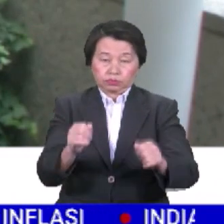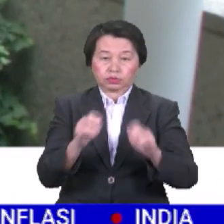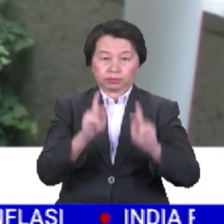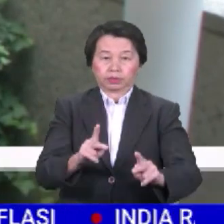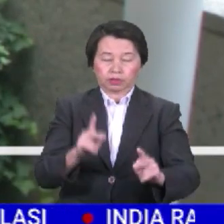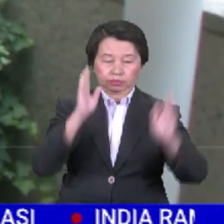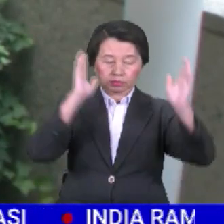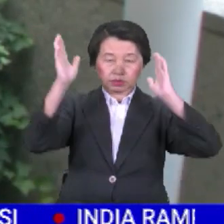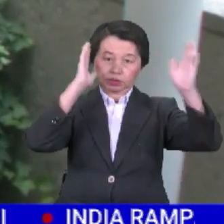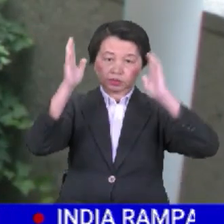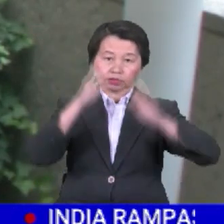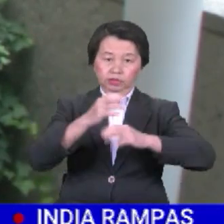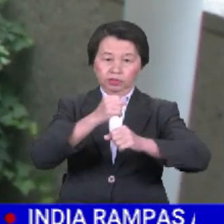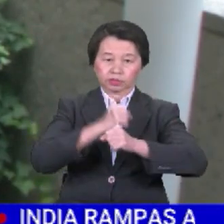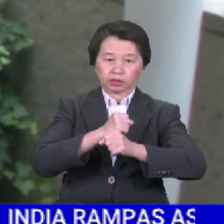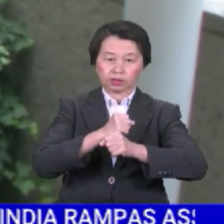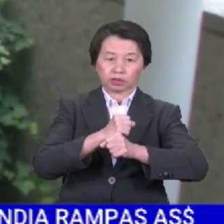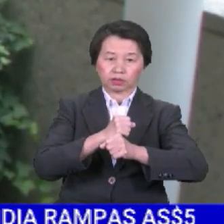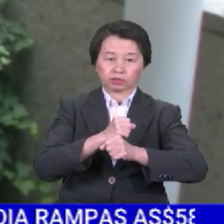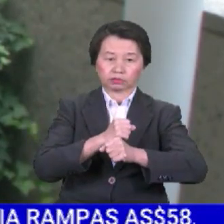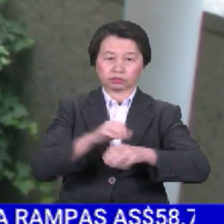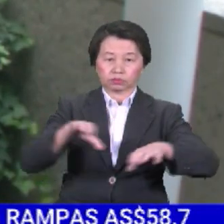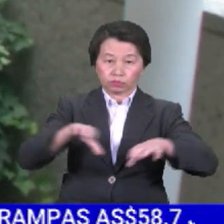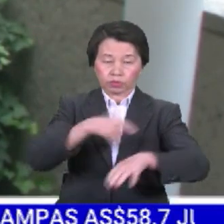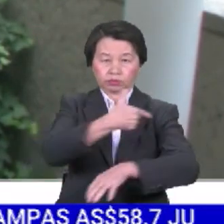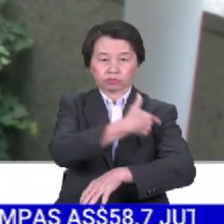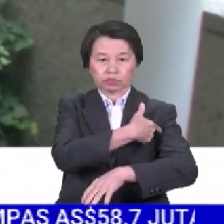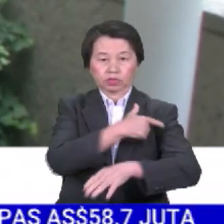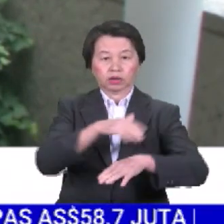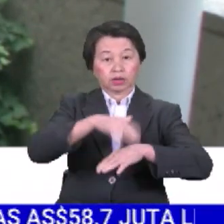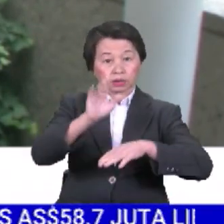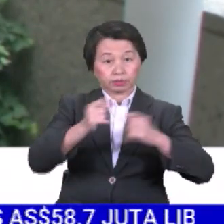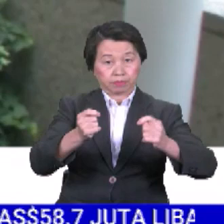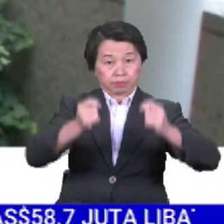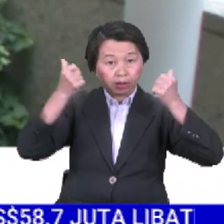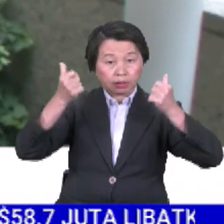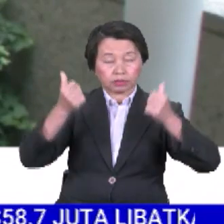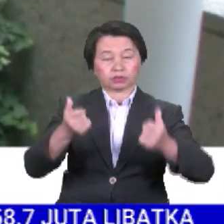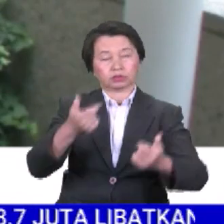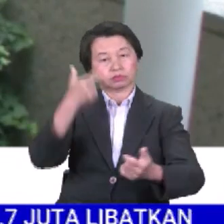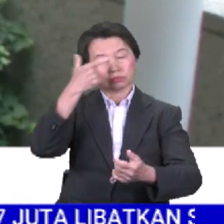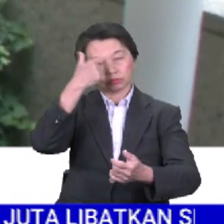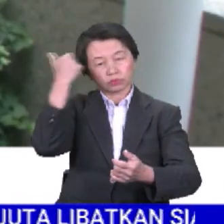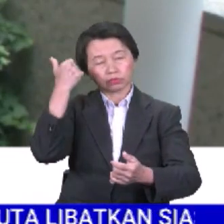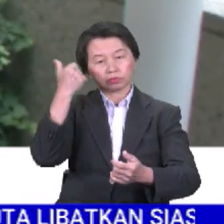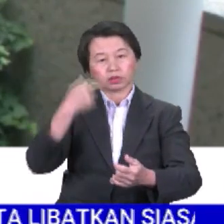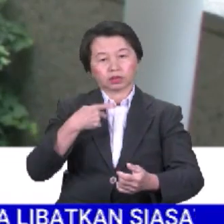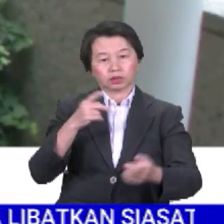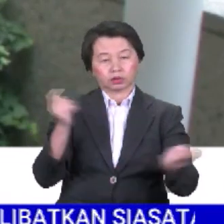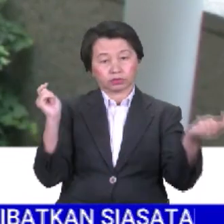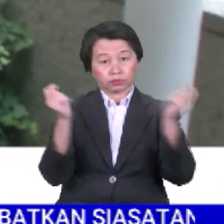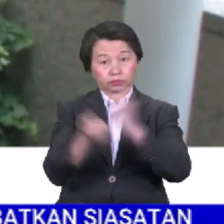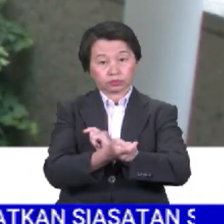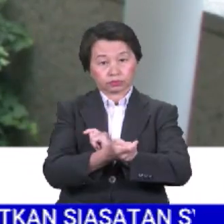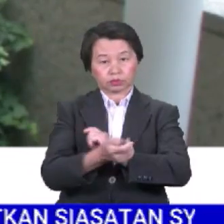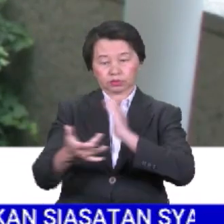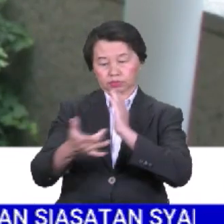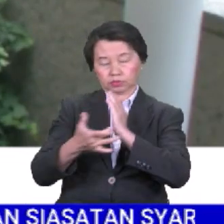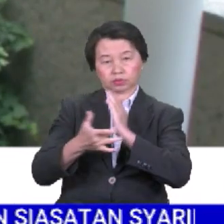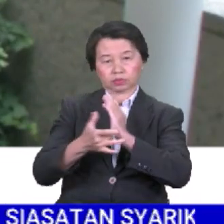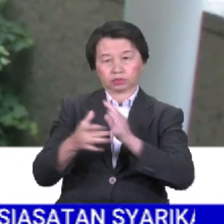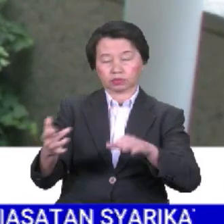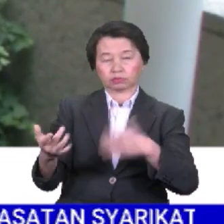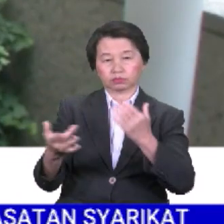kita dapat membangun vaksin dengan lebih pantas. Memandangkan pertukaran